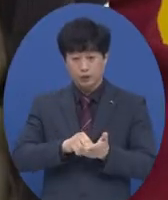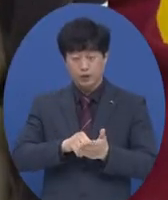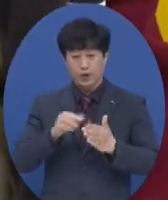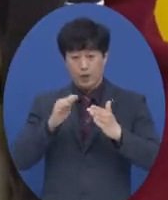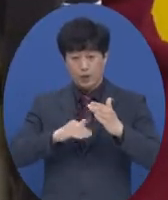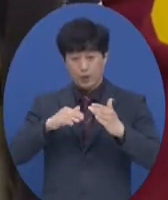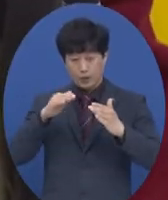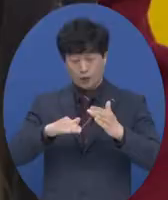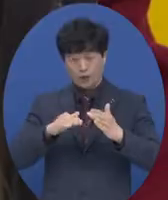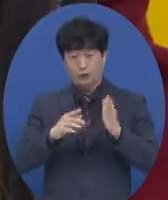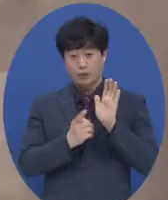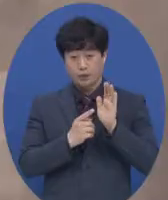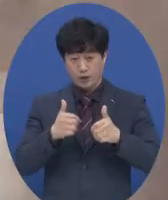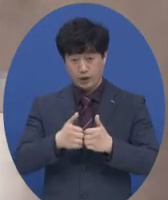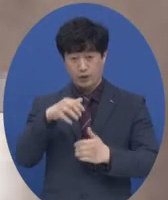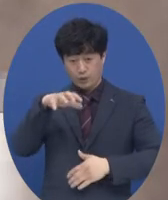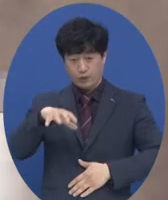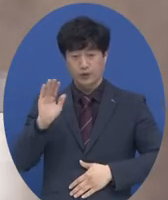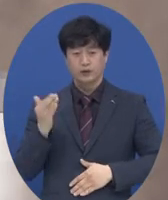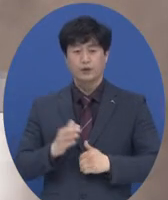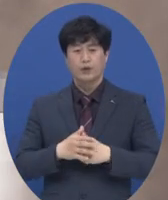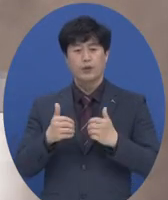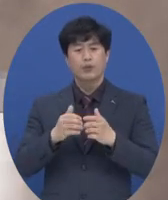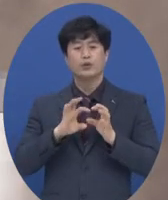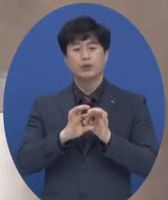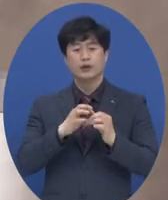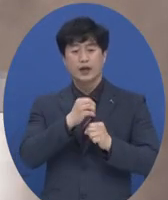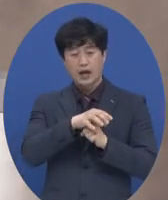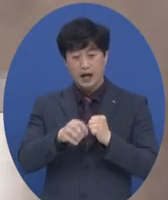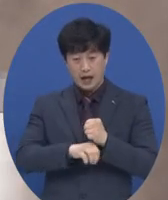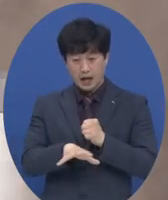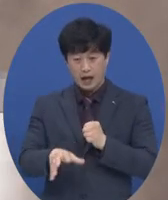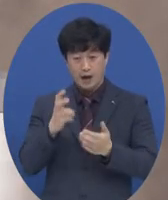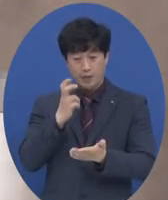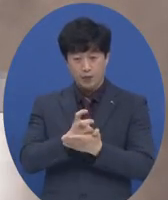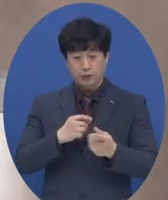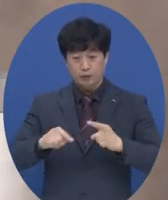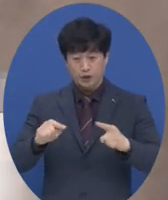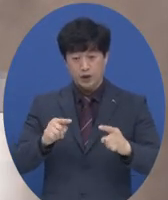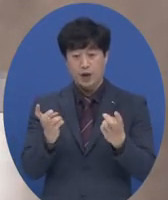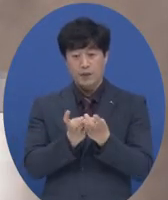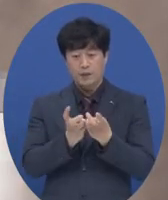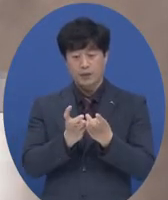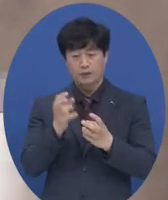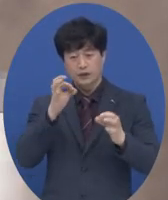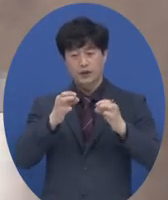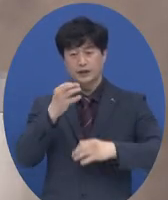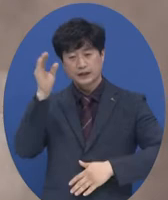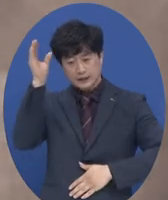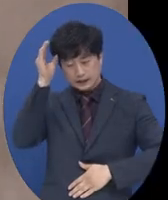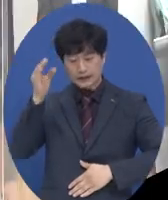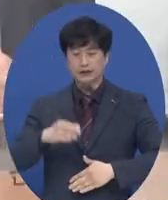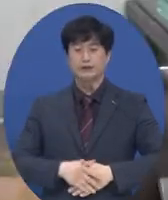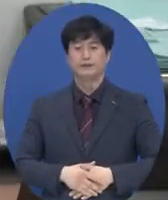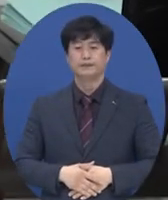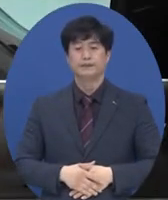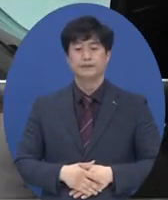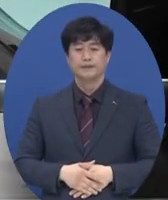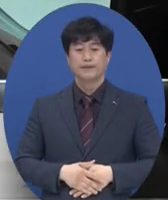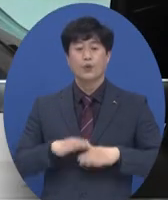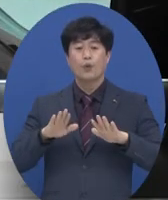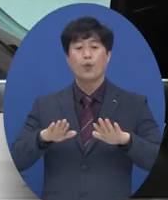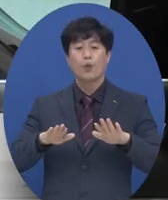공론화의 장이 됐습니다. 토론회를 통해 다양한 제도적, 정책적 방안이 찾아지기를 기대합니다.